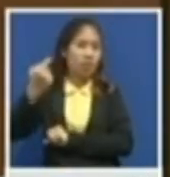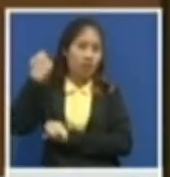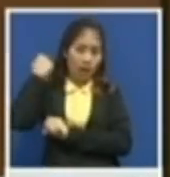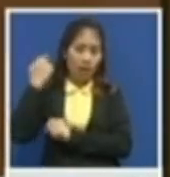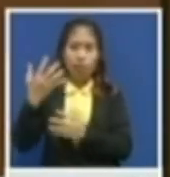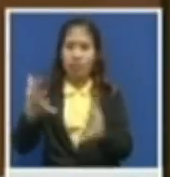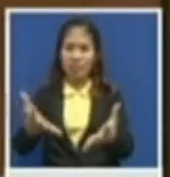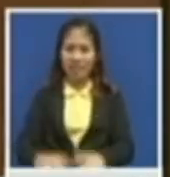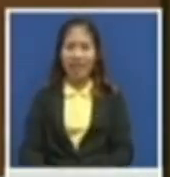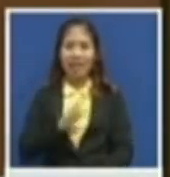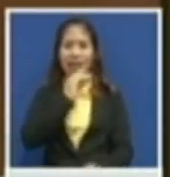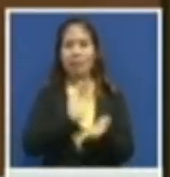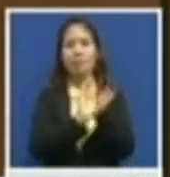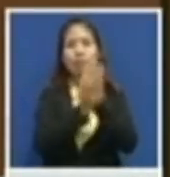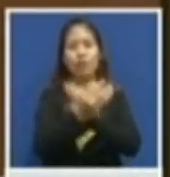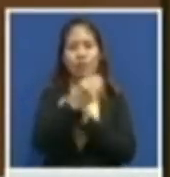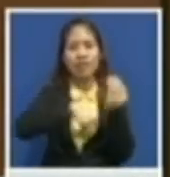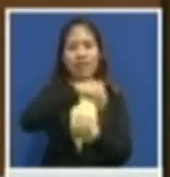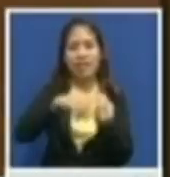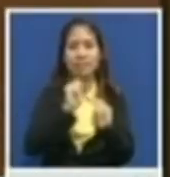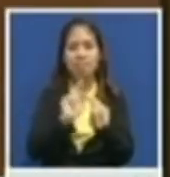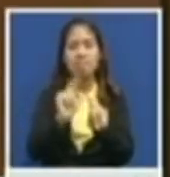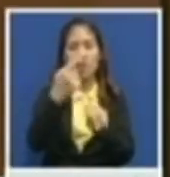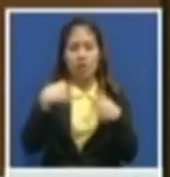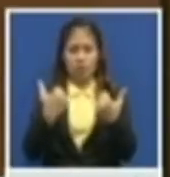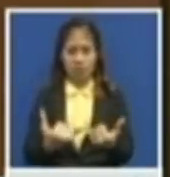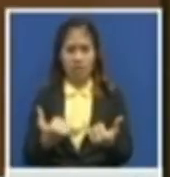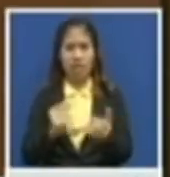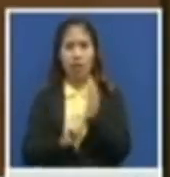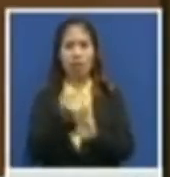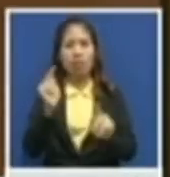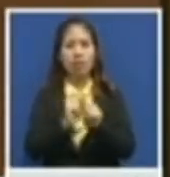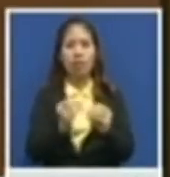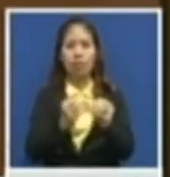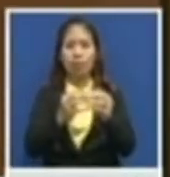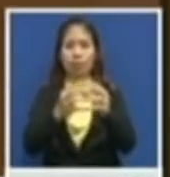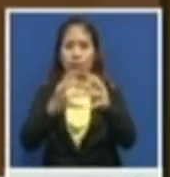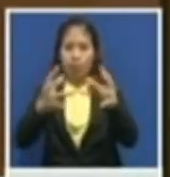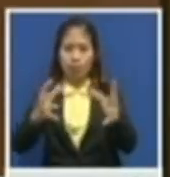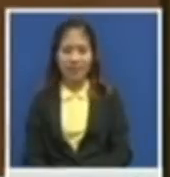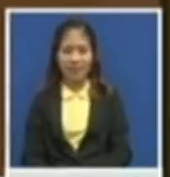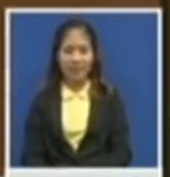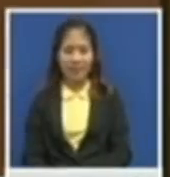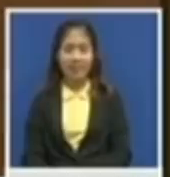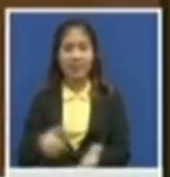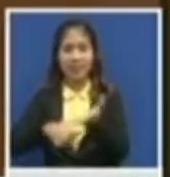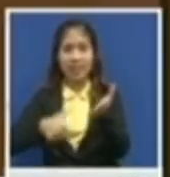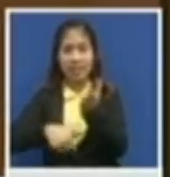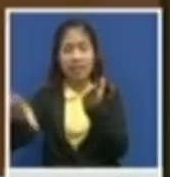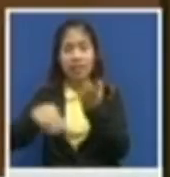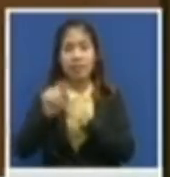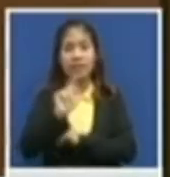เมื่อมีการปฏิรูปเศรษฐกิจใหม่ของเราขึ้นมาเพราะนั้นวันนี้เนี่ยเขาก็เริ่มโตแบบนี้ก็ให้ครับโตไปภาษีมาจาก